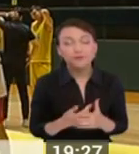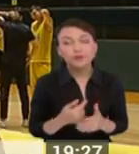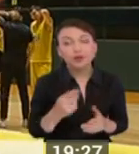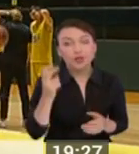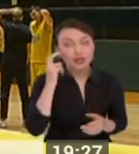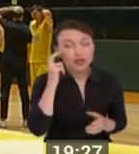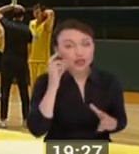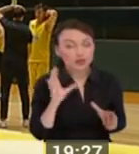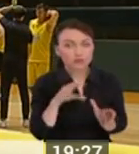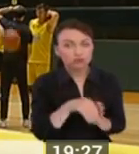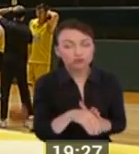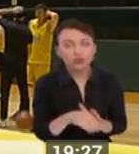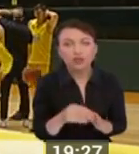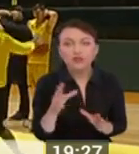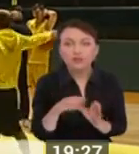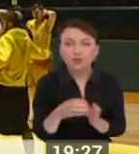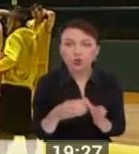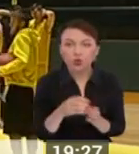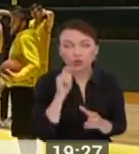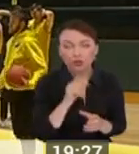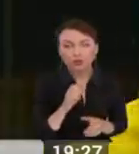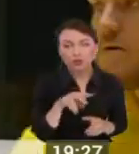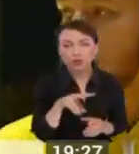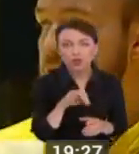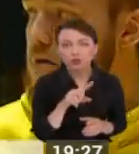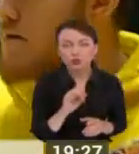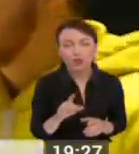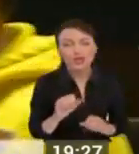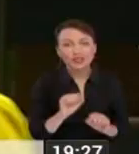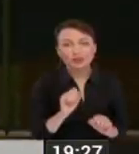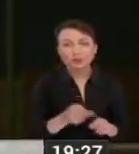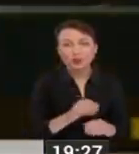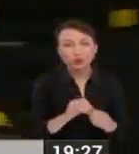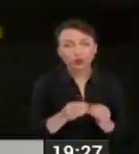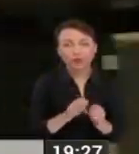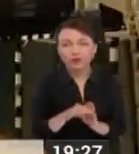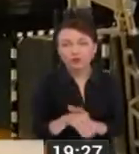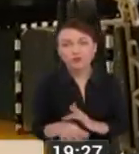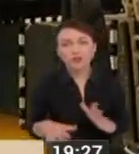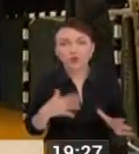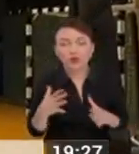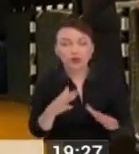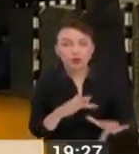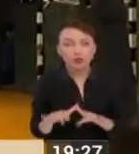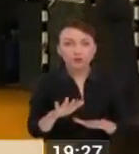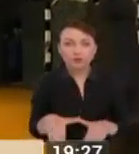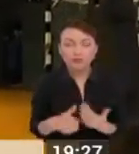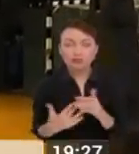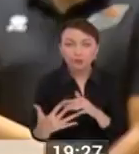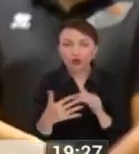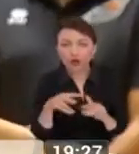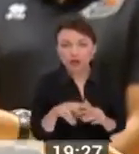поповнив гравець збірної України Богдан Близнюк. Захисник без проблем втягнувся у тренувальний процес. Після матчу Ліги